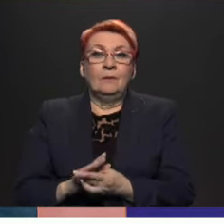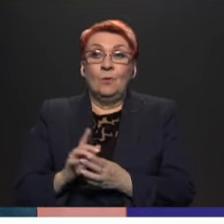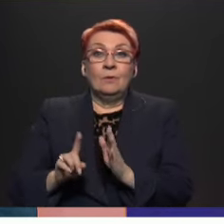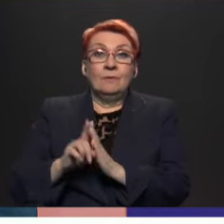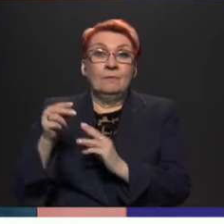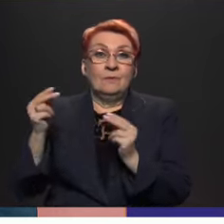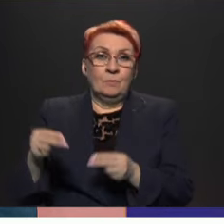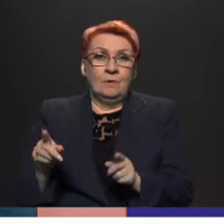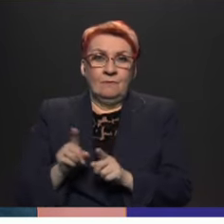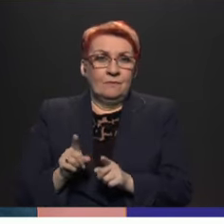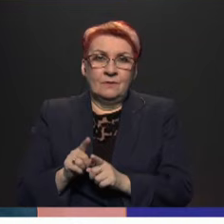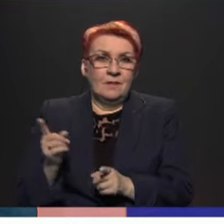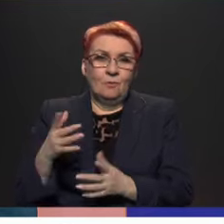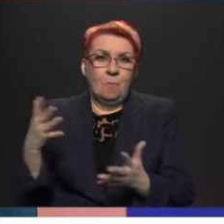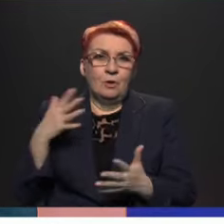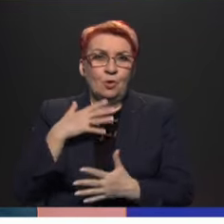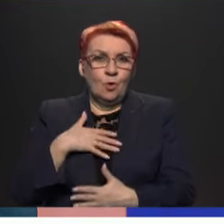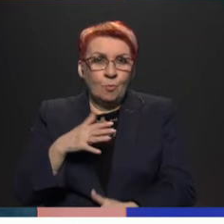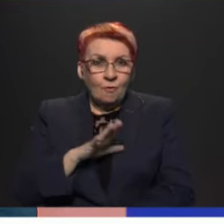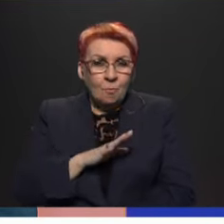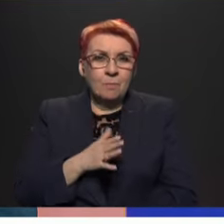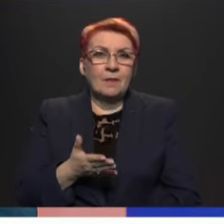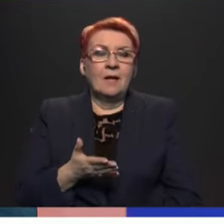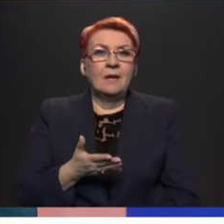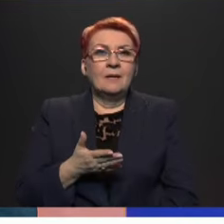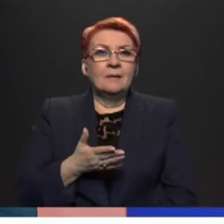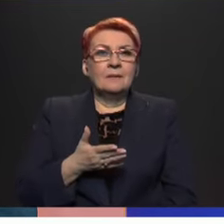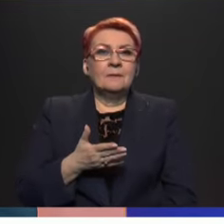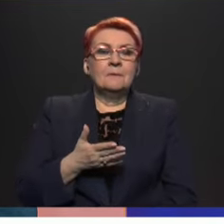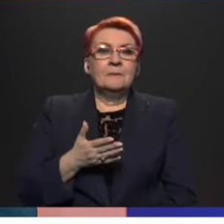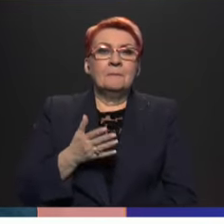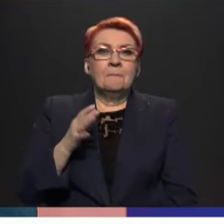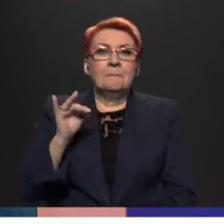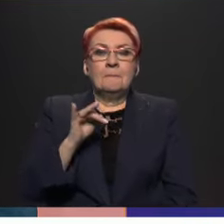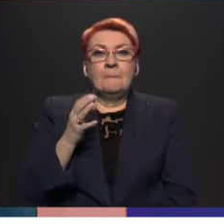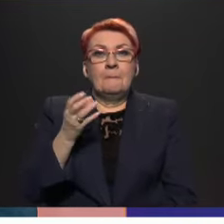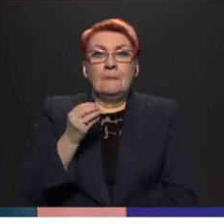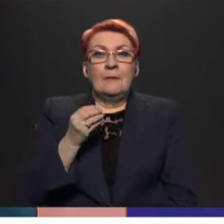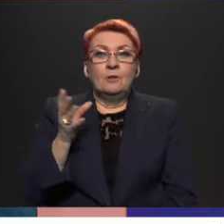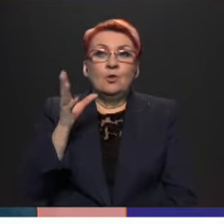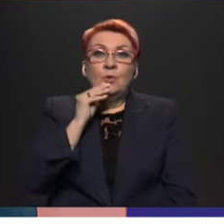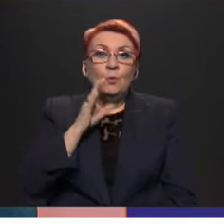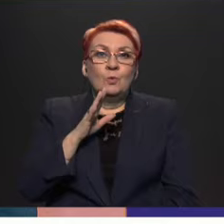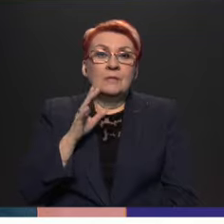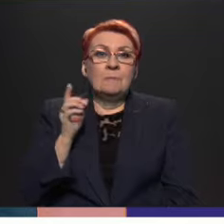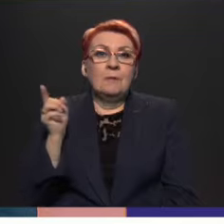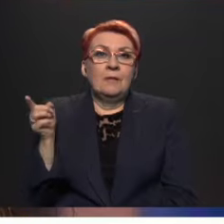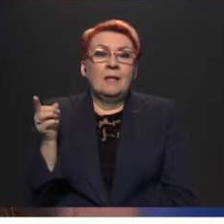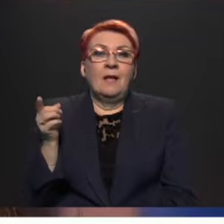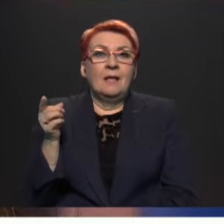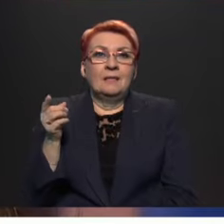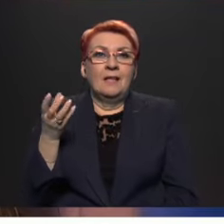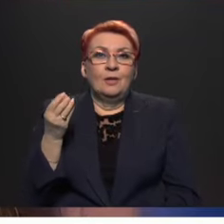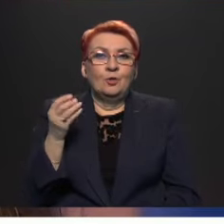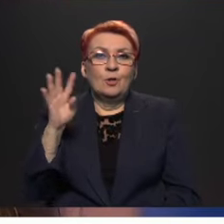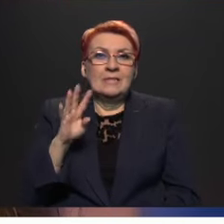но все равно это была большая любовь, и еще как бы не... Успела она вот раствориться в этих буднях